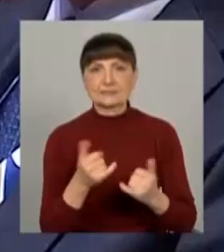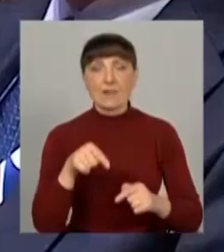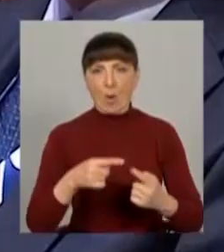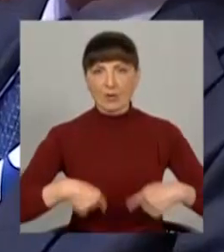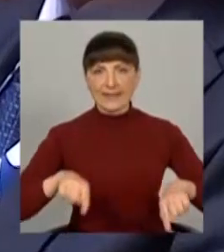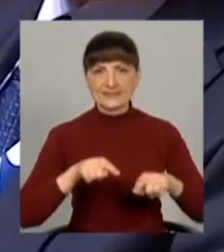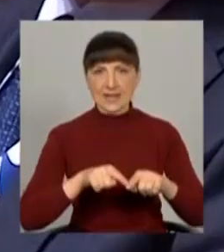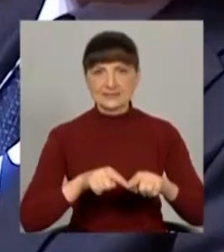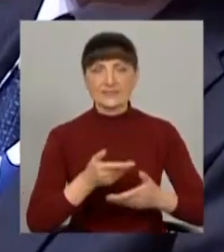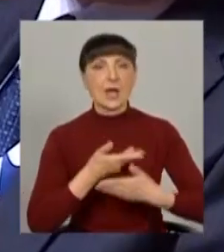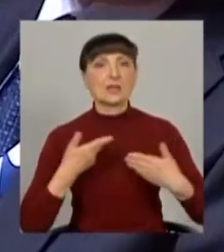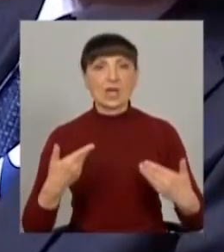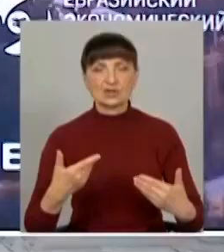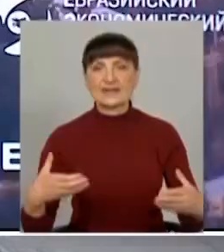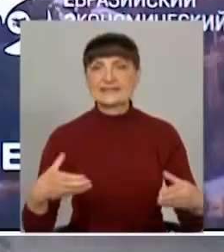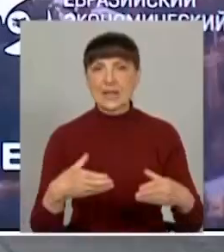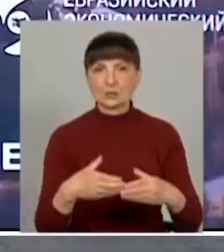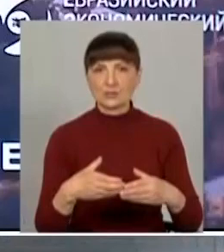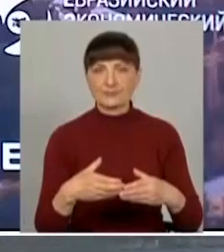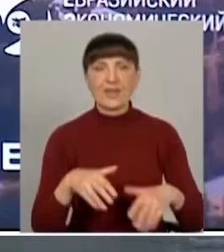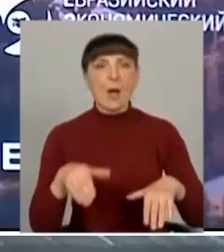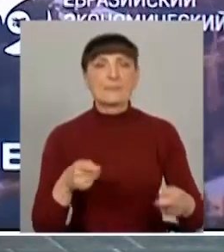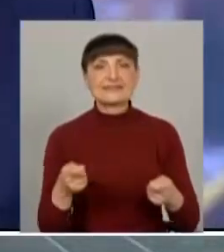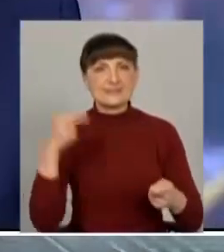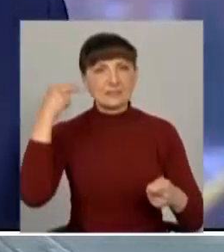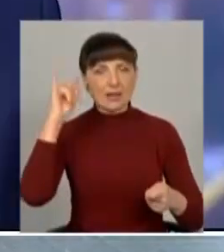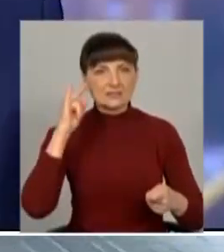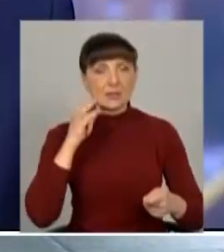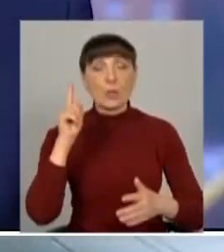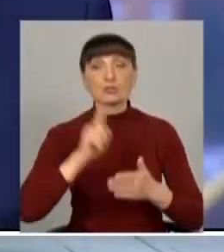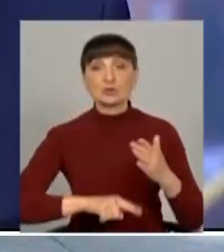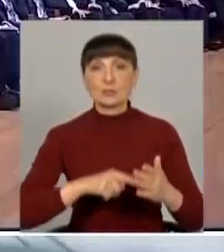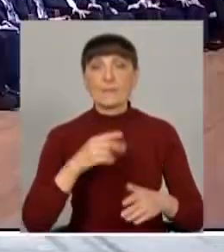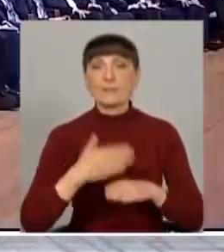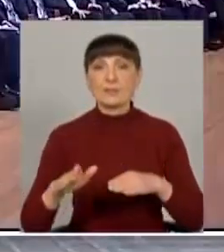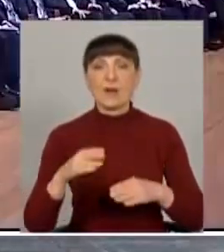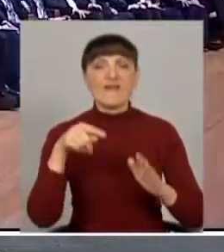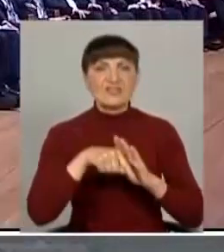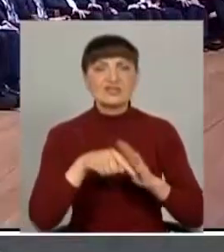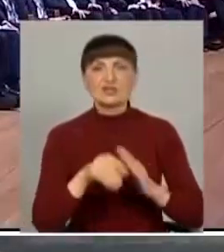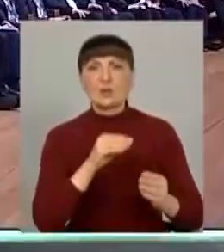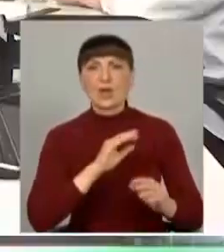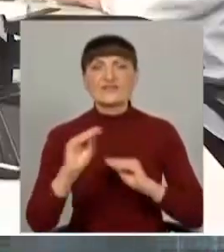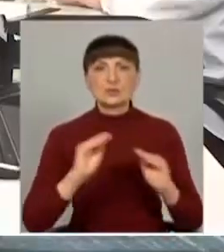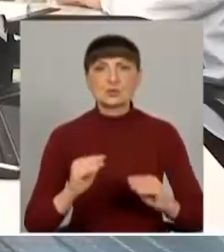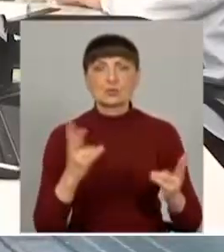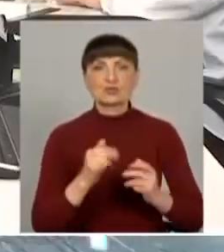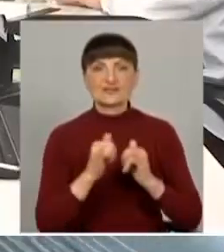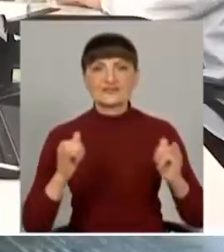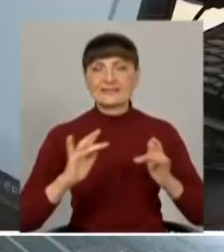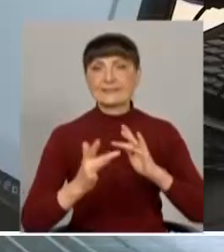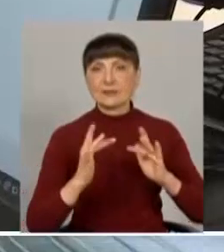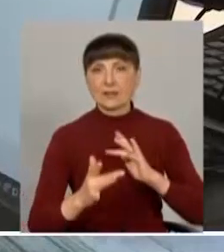организации, нашего союза. Президент Казахстана убежден, что помимо физической инфраструктуры нужно развивать цифровизацию